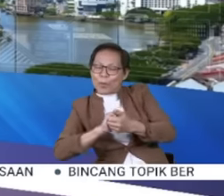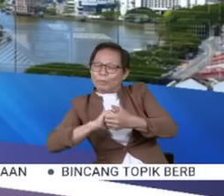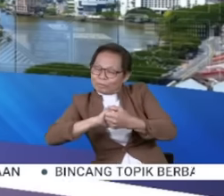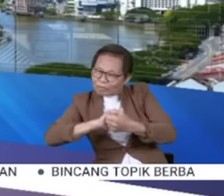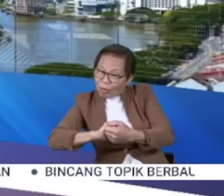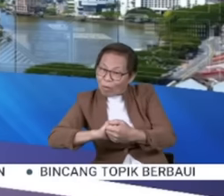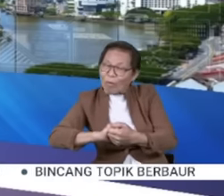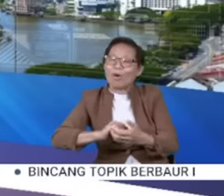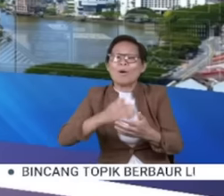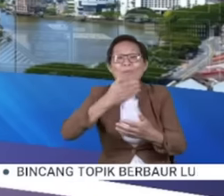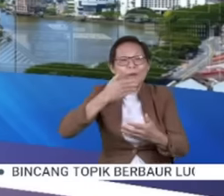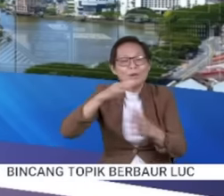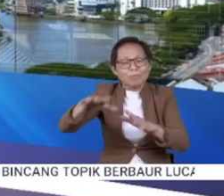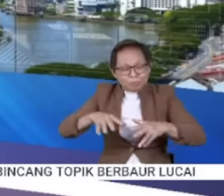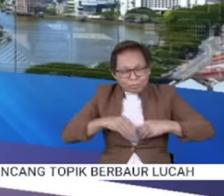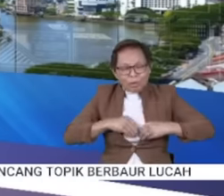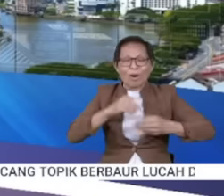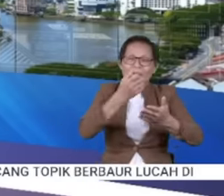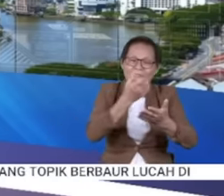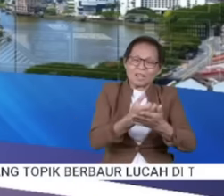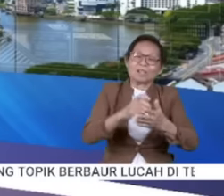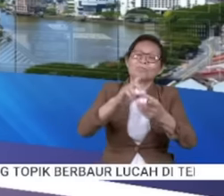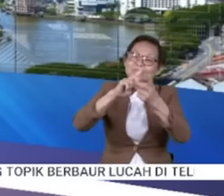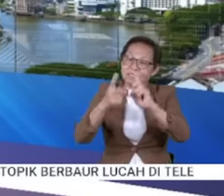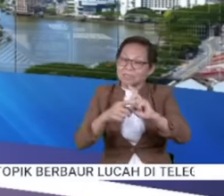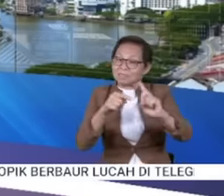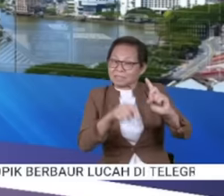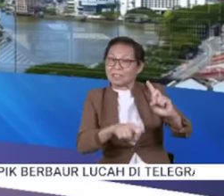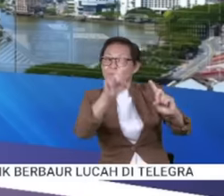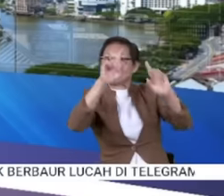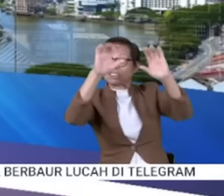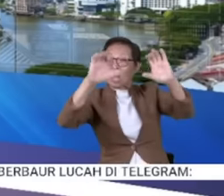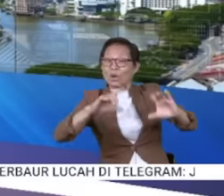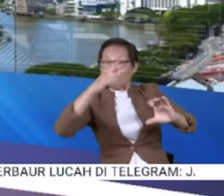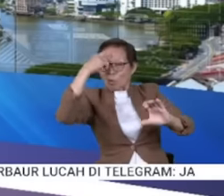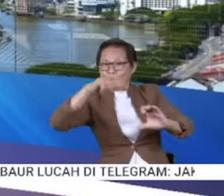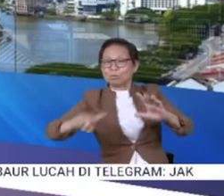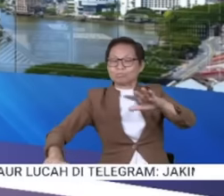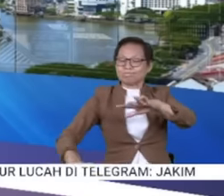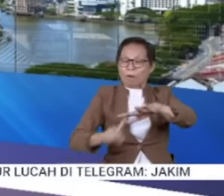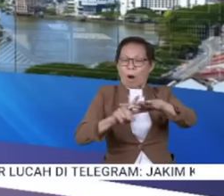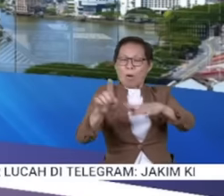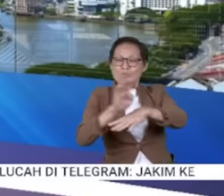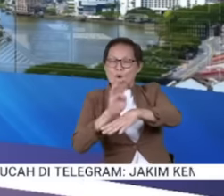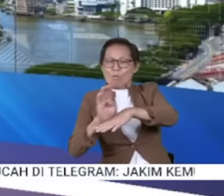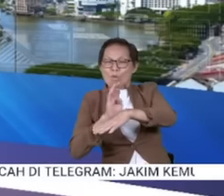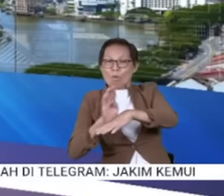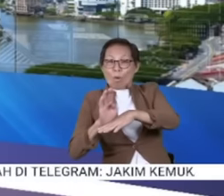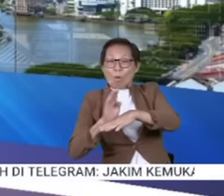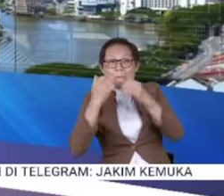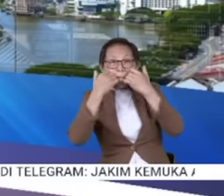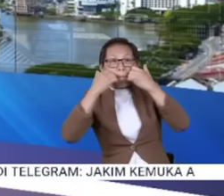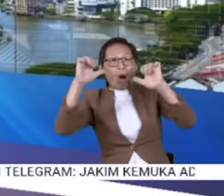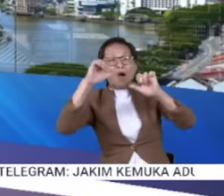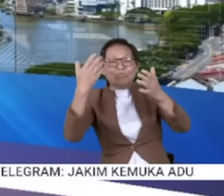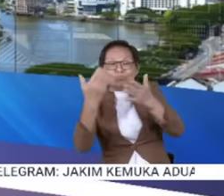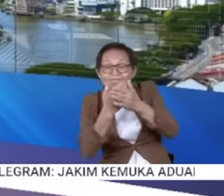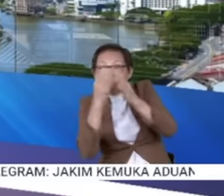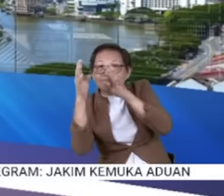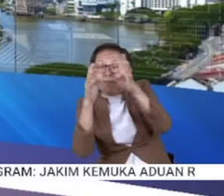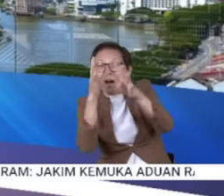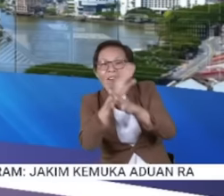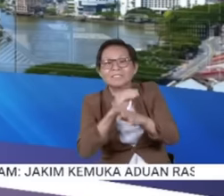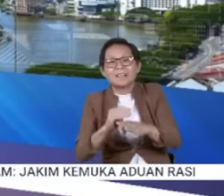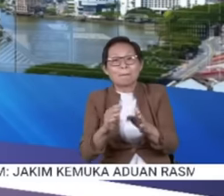dalam menerima ekonomi digital sebagai satu cara untuk mewujudkan perniagaan yang lebih cepat inovatif